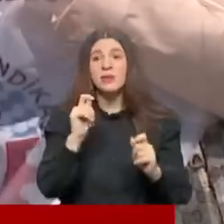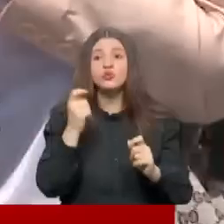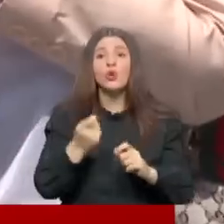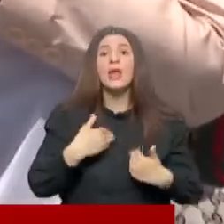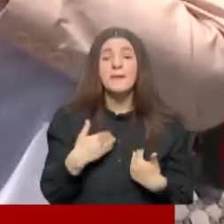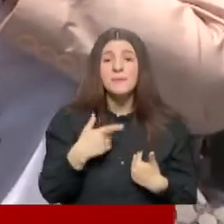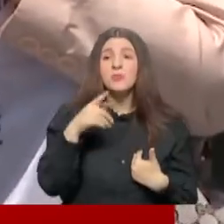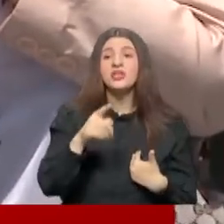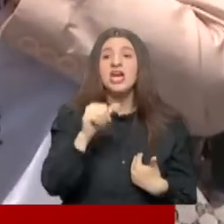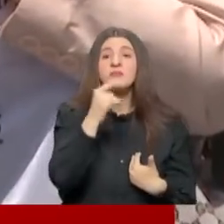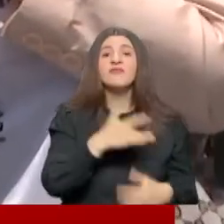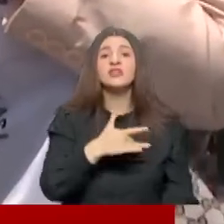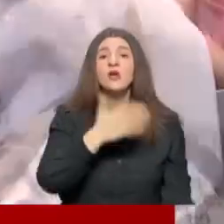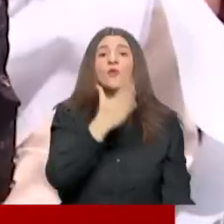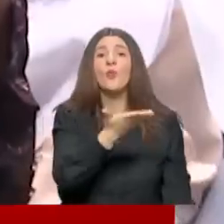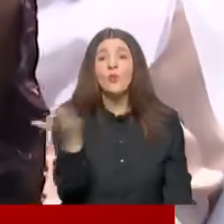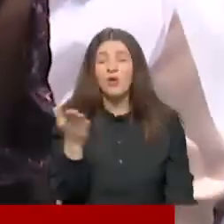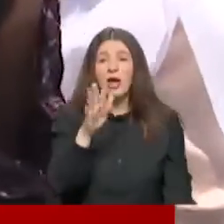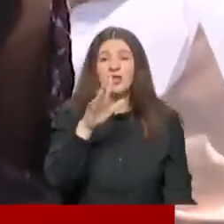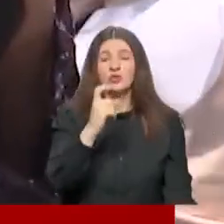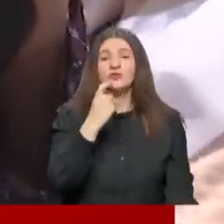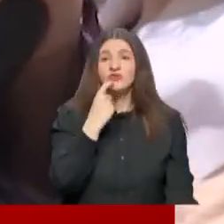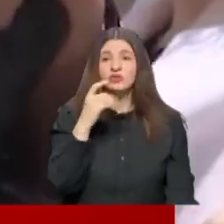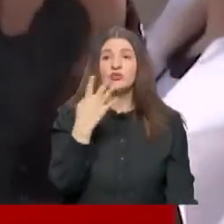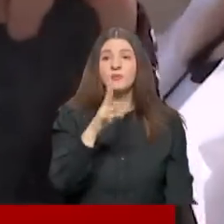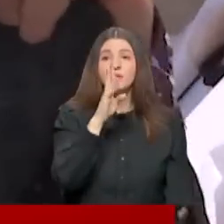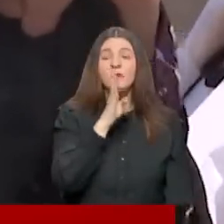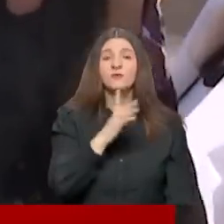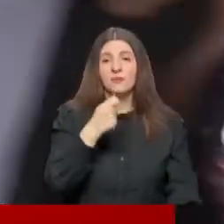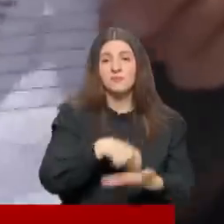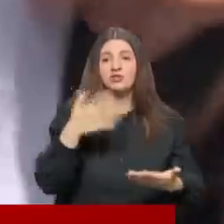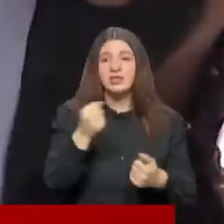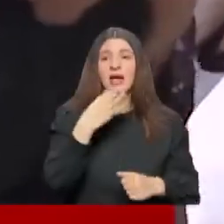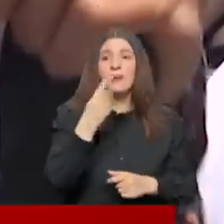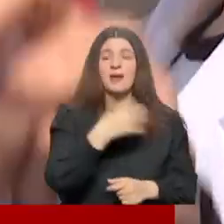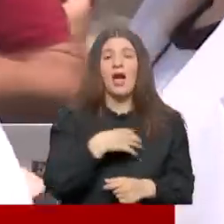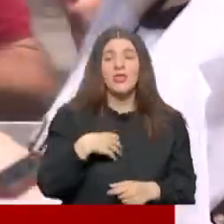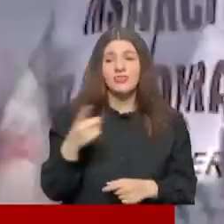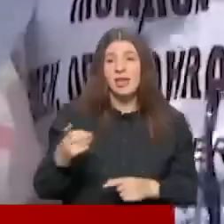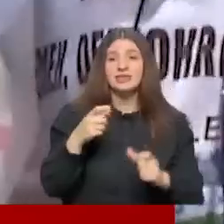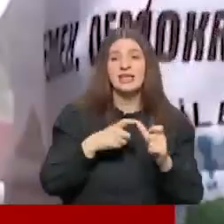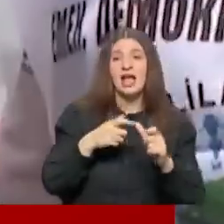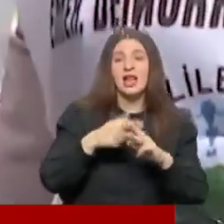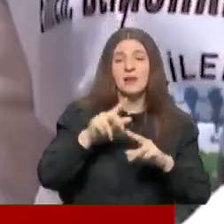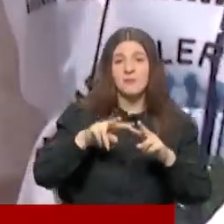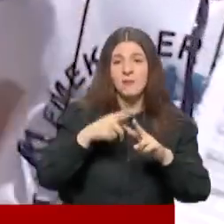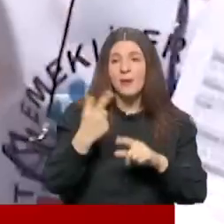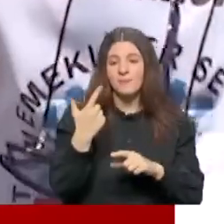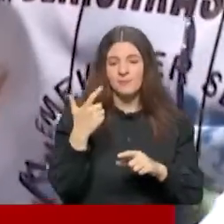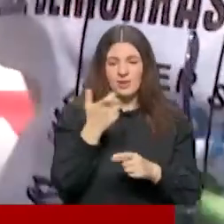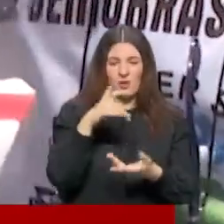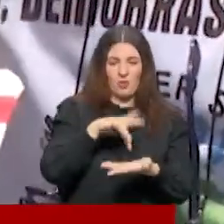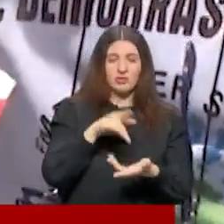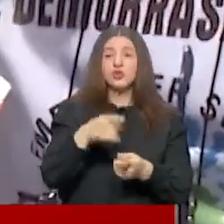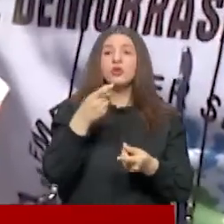zorundayım. Buna hiç mi vicdan yok? 59 yaşında 4400 lira maaş alan emekli bir anne Selma Solmaz. Ayın ortasında